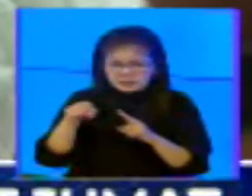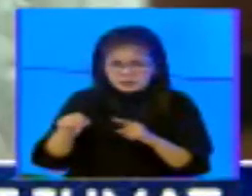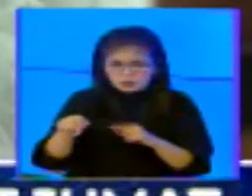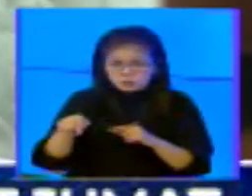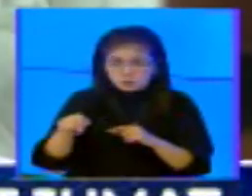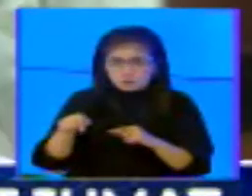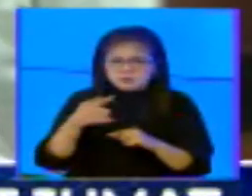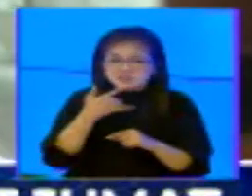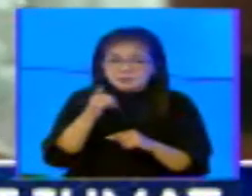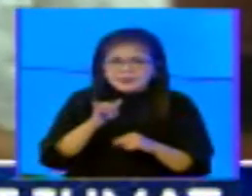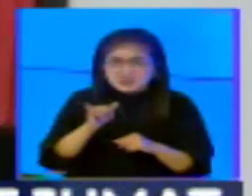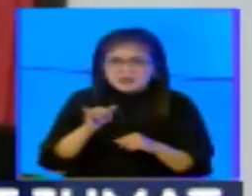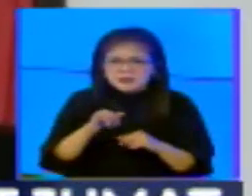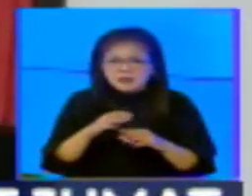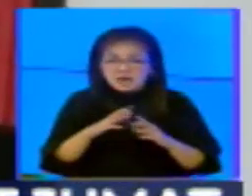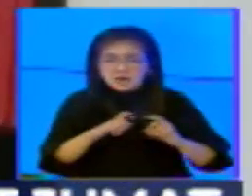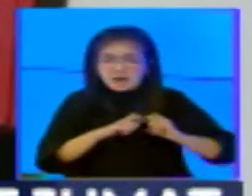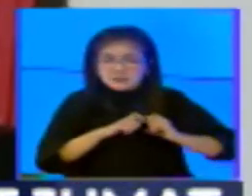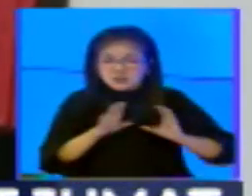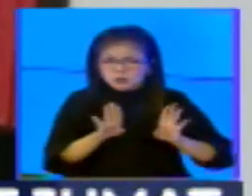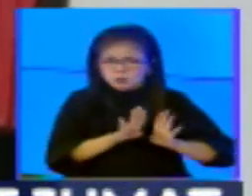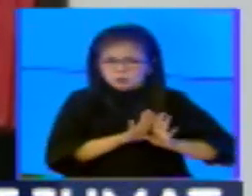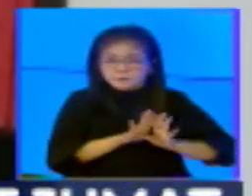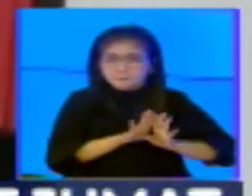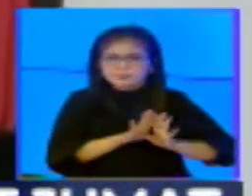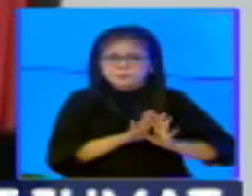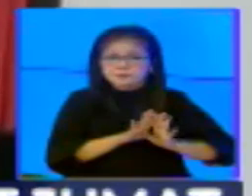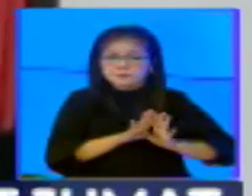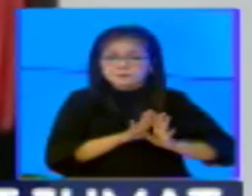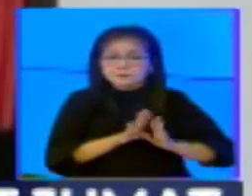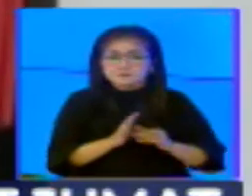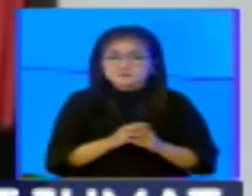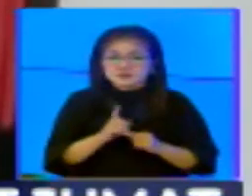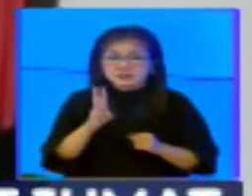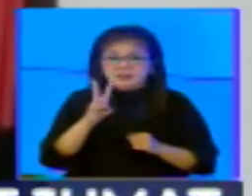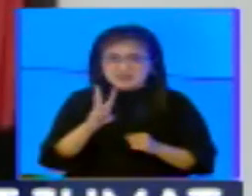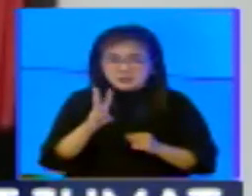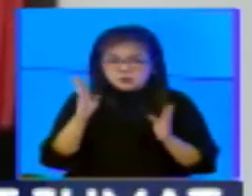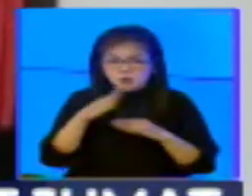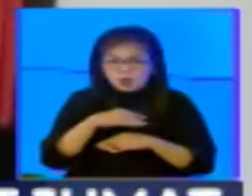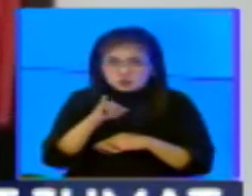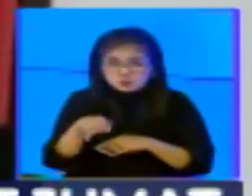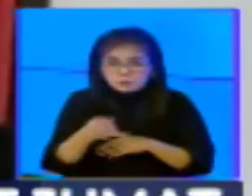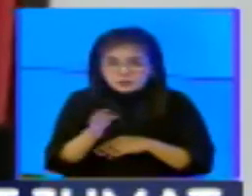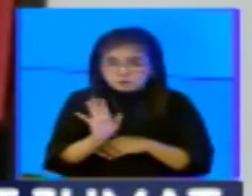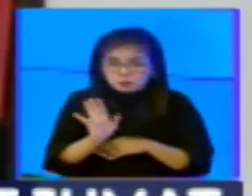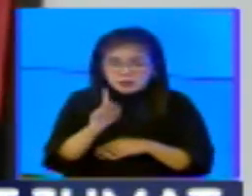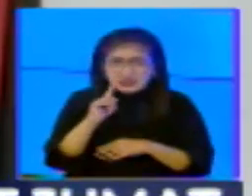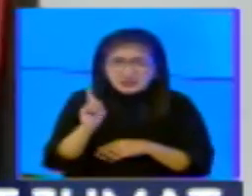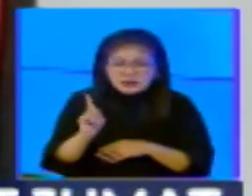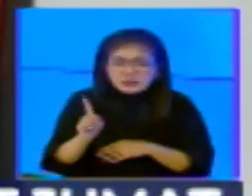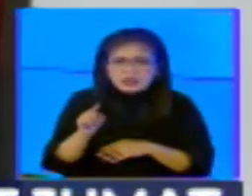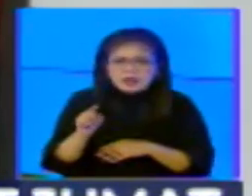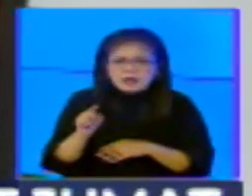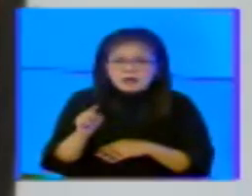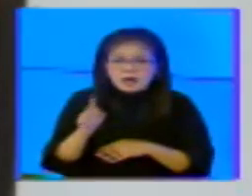hatinya oleh Allah Subhanahu wa taala. Nah, yang ketiga adalah meninggalkan sholat Jumat karena ada uzur. Di antara